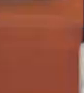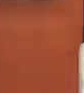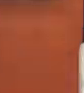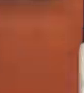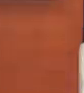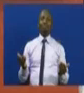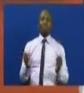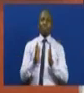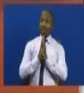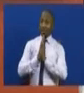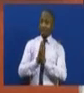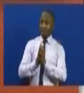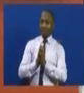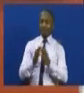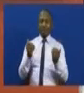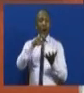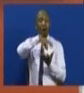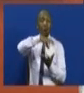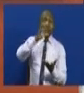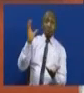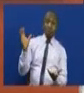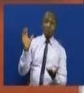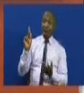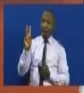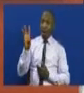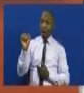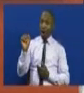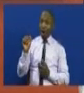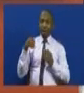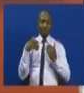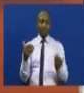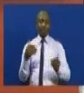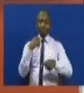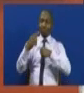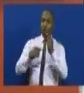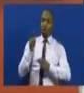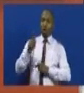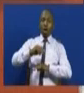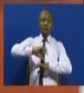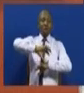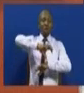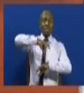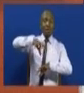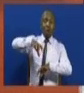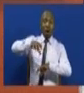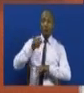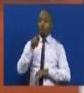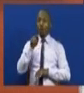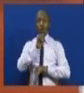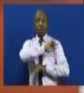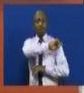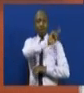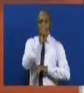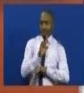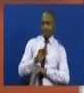Asante Florence Mavindi kwa kutufunulia kawa letu usiku huu. Na sasa tuelekee visiwa vya marashi ya karafuu, huko visiwa ni